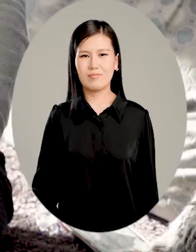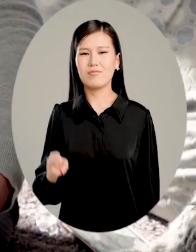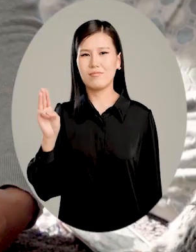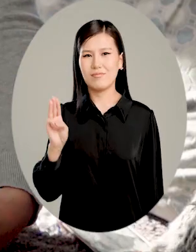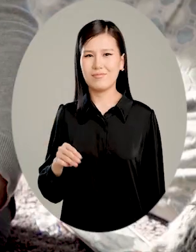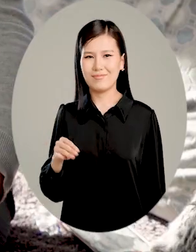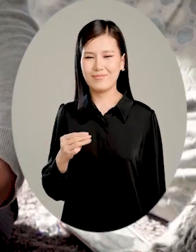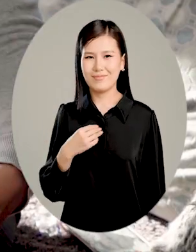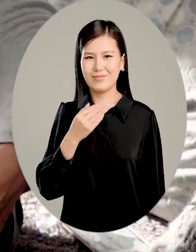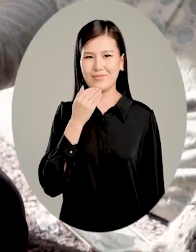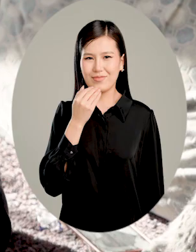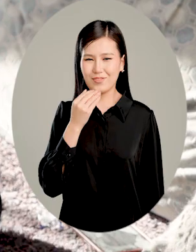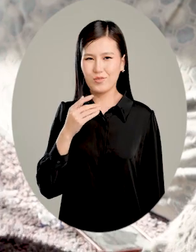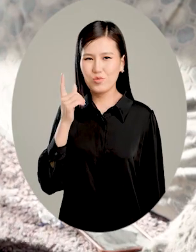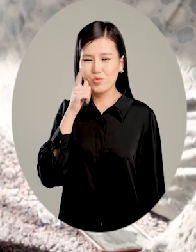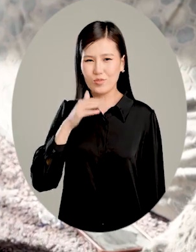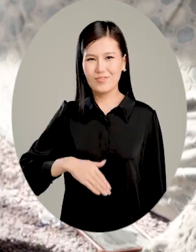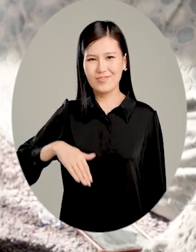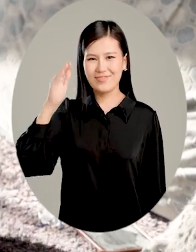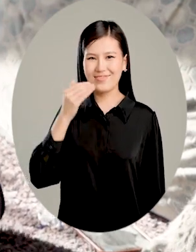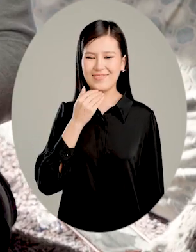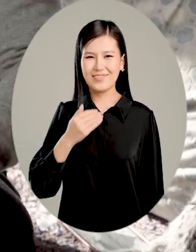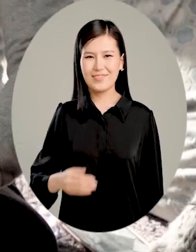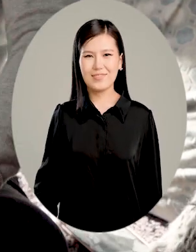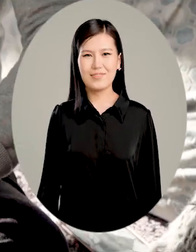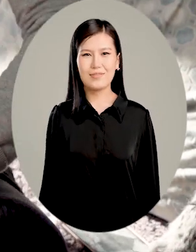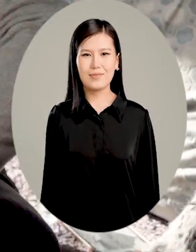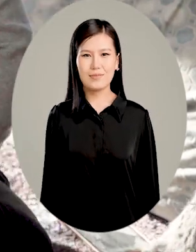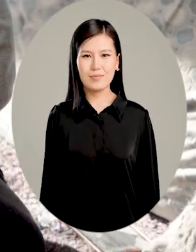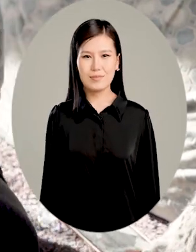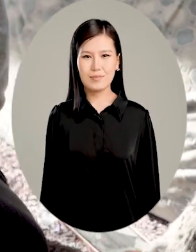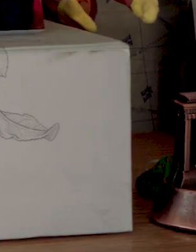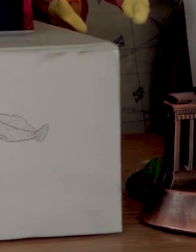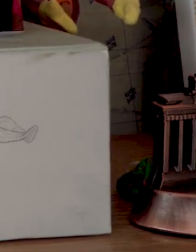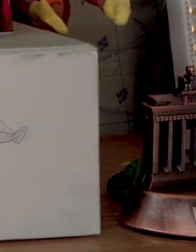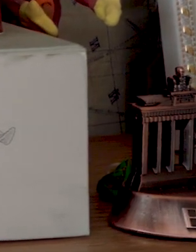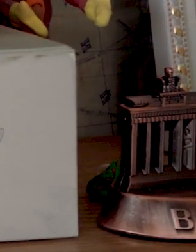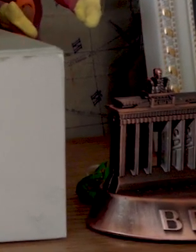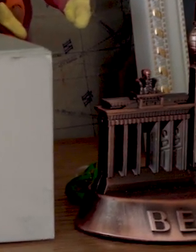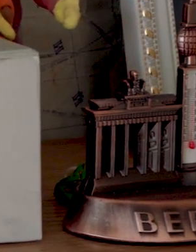Тийш дээ нэ, миний өвчтэй чинь ийм том болчих гэж.